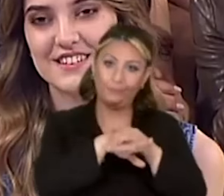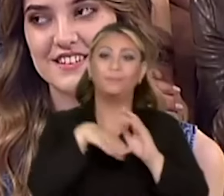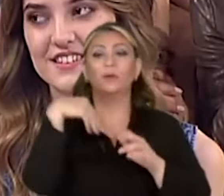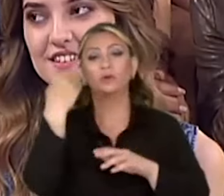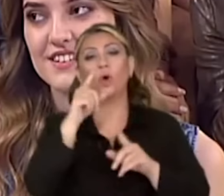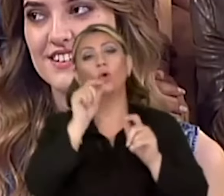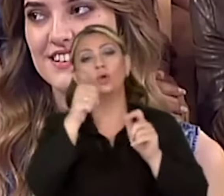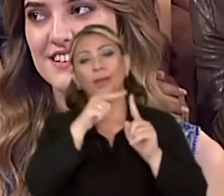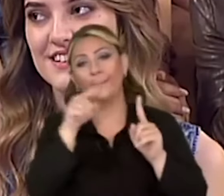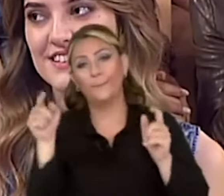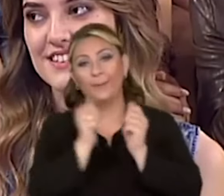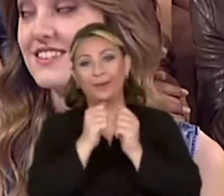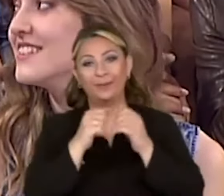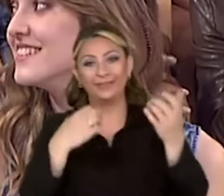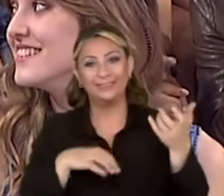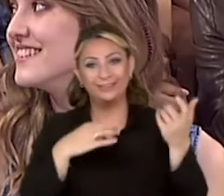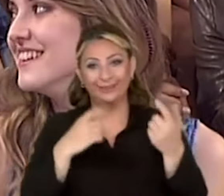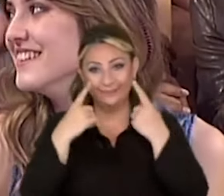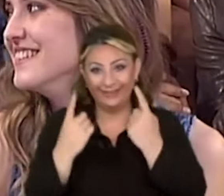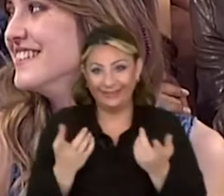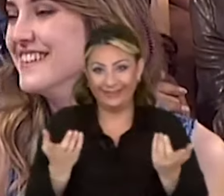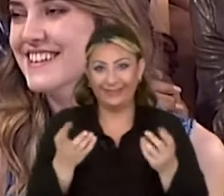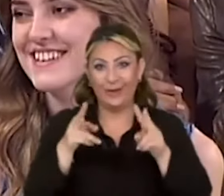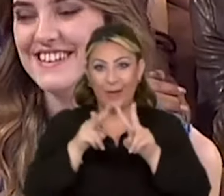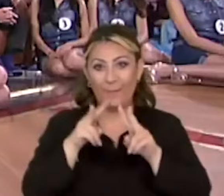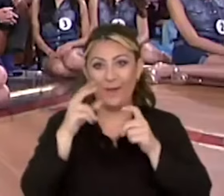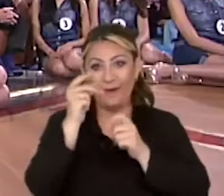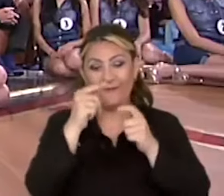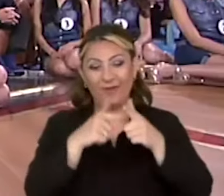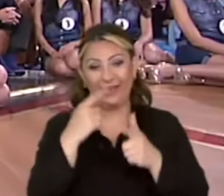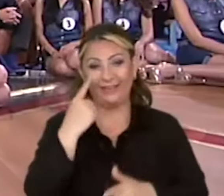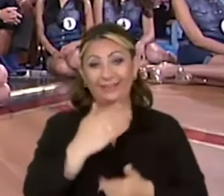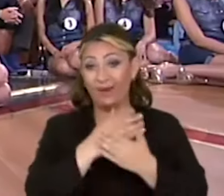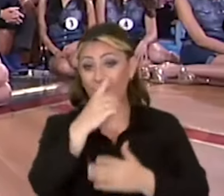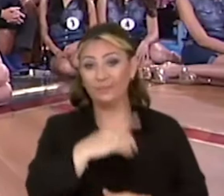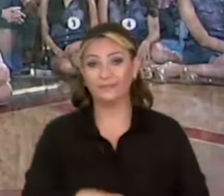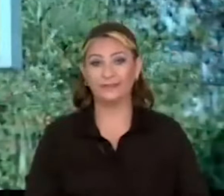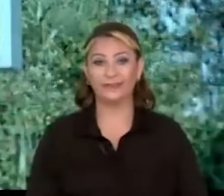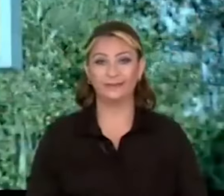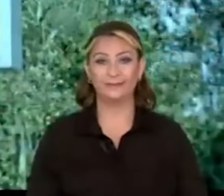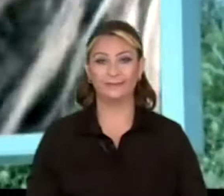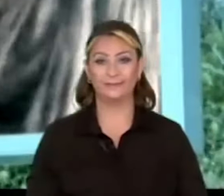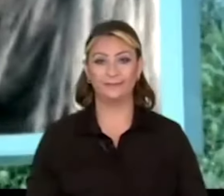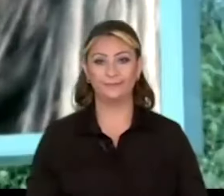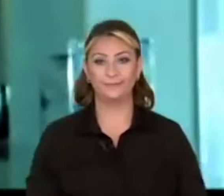ve o günden beri de çalıyoruz hala, ne güzel. Evet. Bak görüyorsun Mazhar Fuat Özkan olarak. Devam.